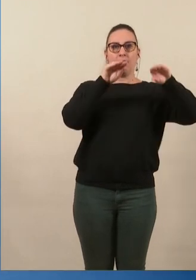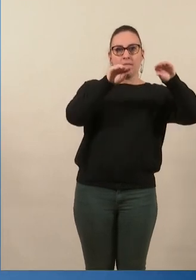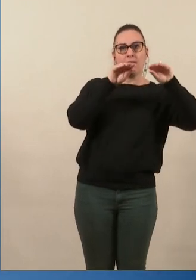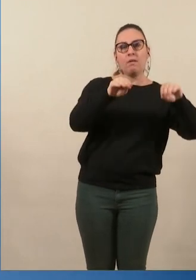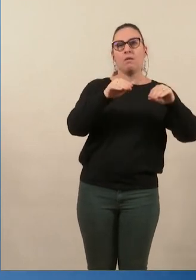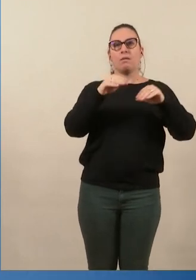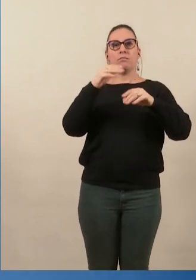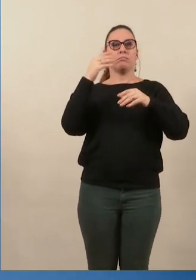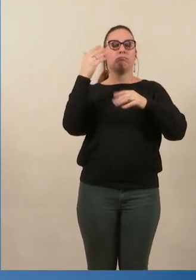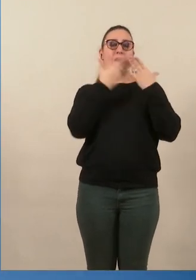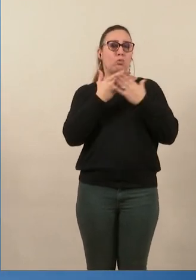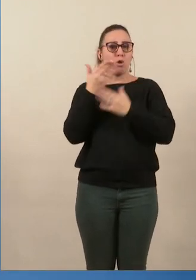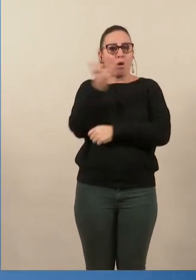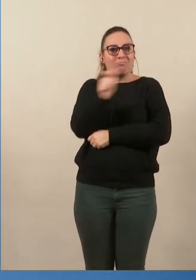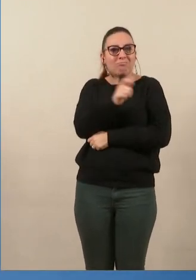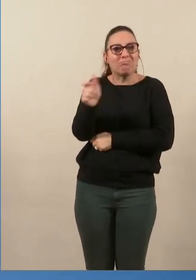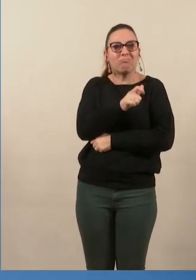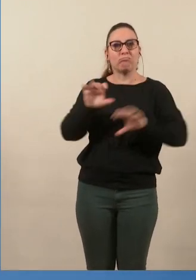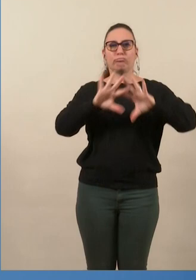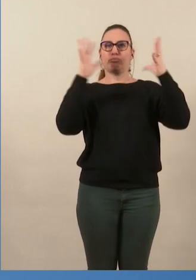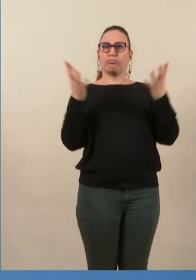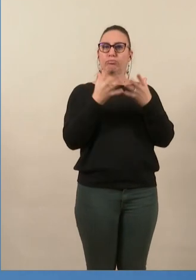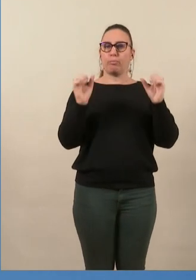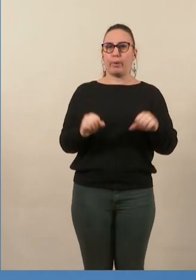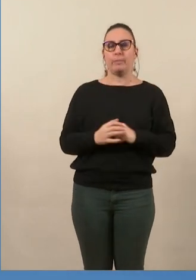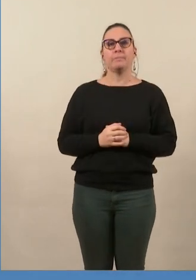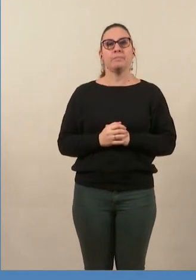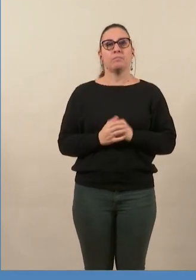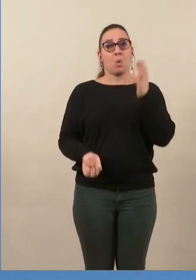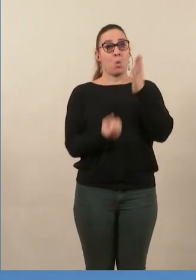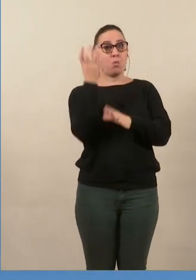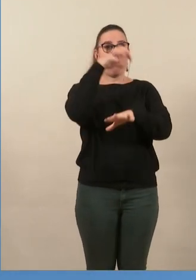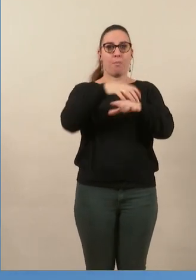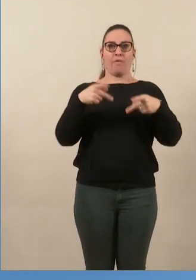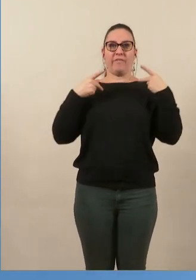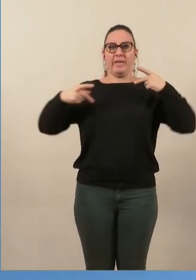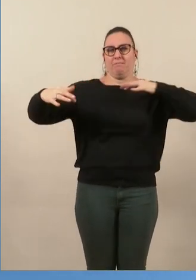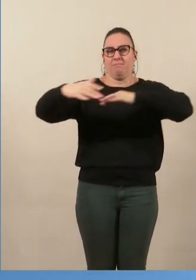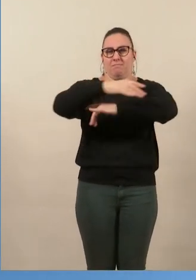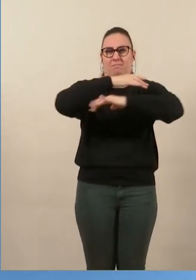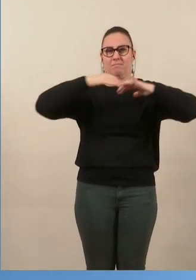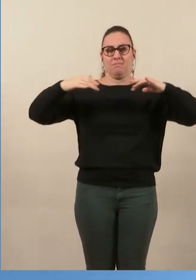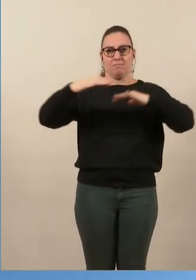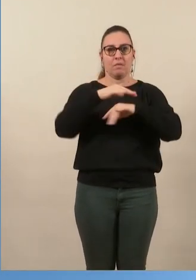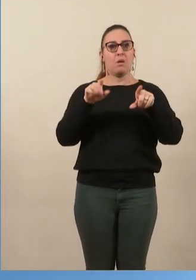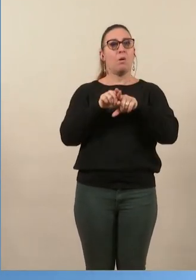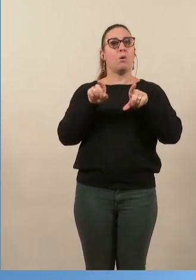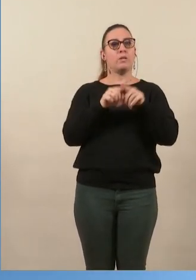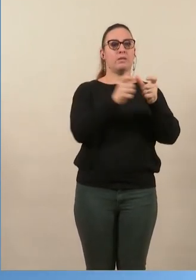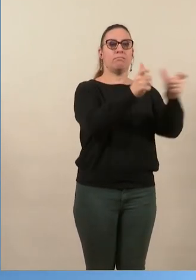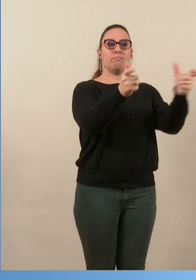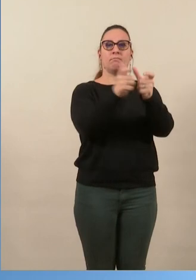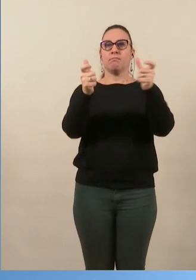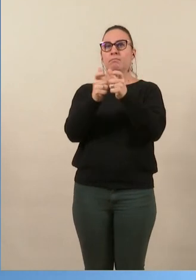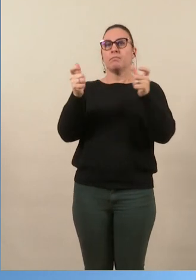apprentis étudiant en proximité de ce nouveau pôle de vie la mise en campus des établissements du